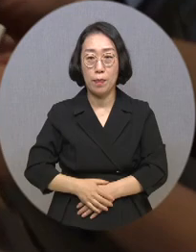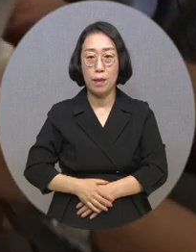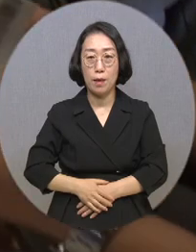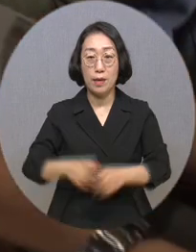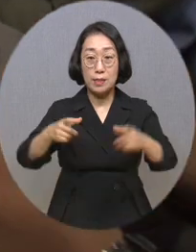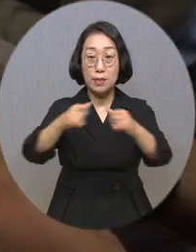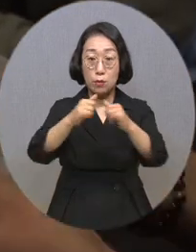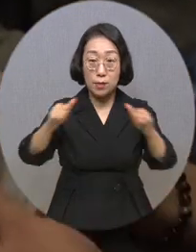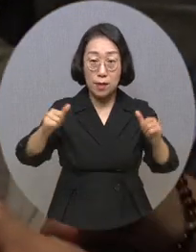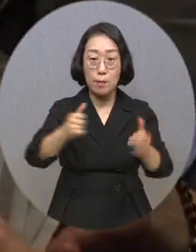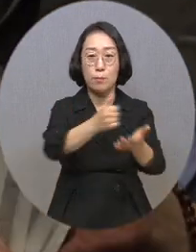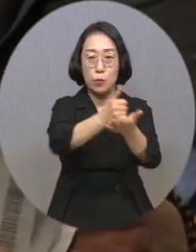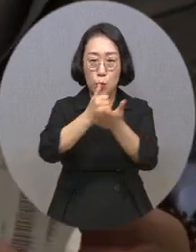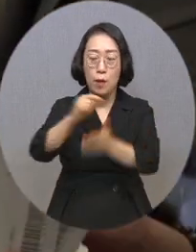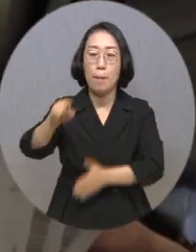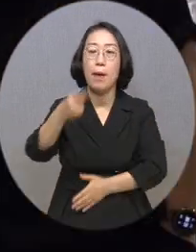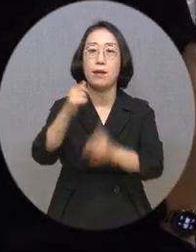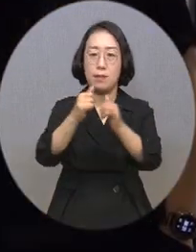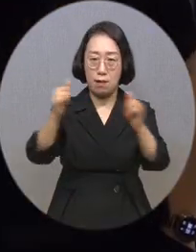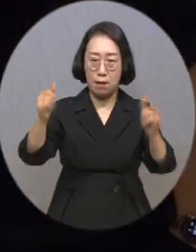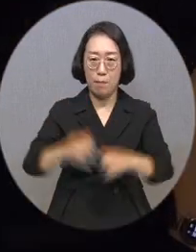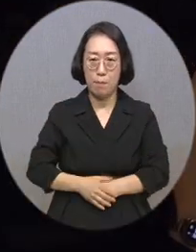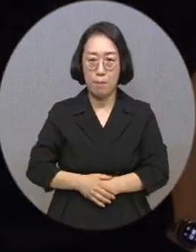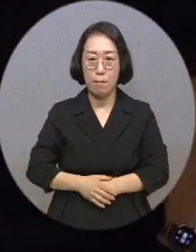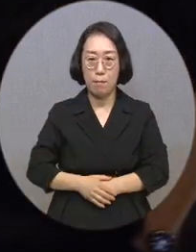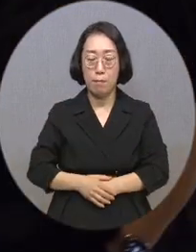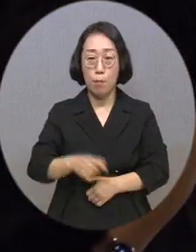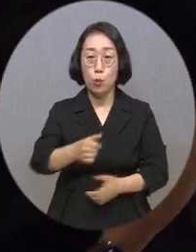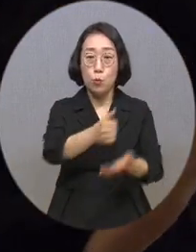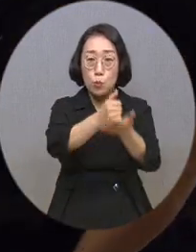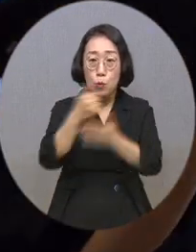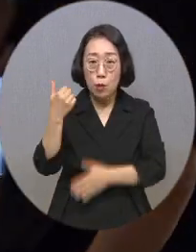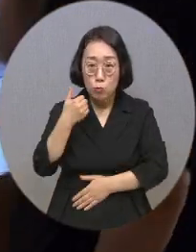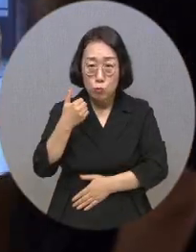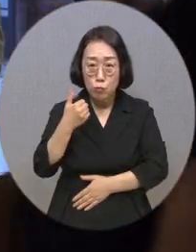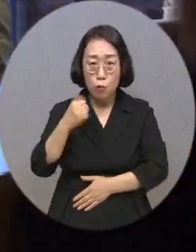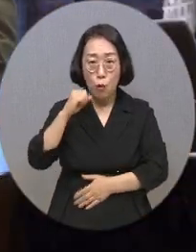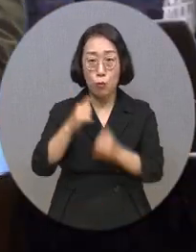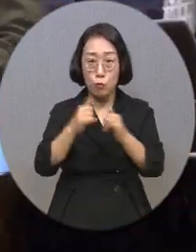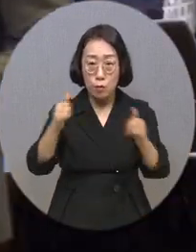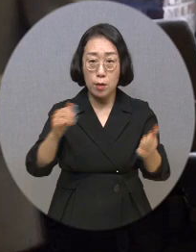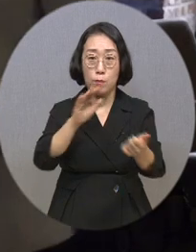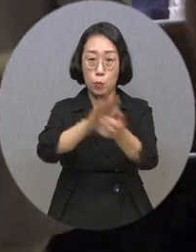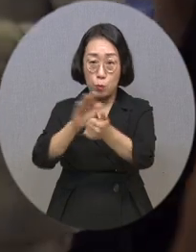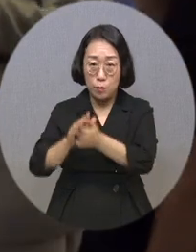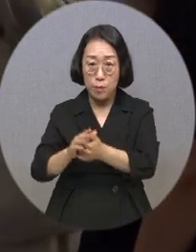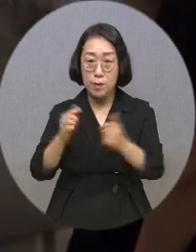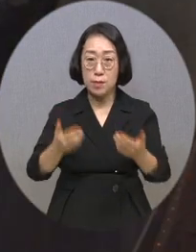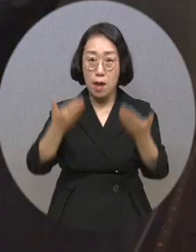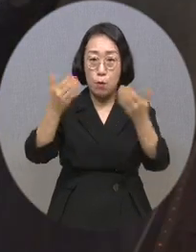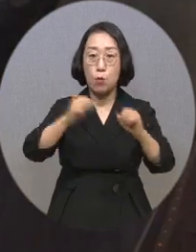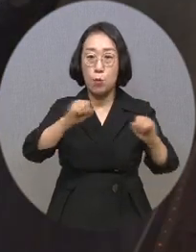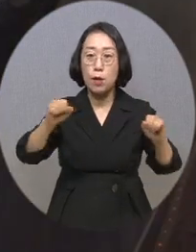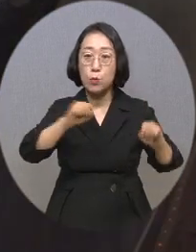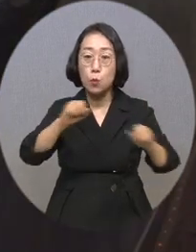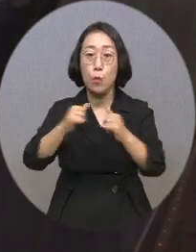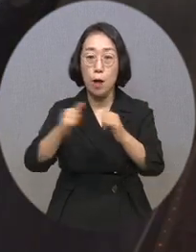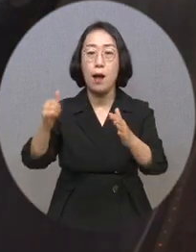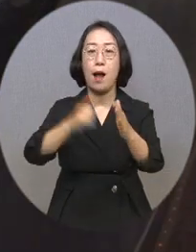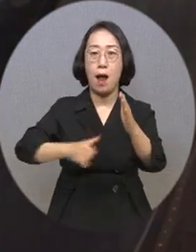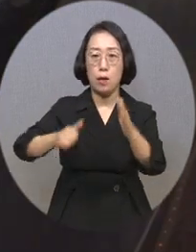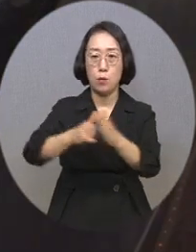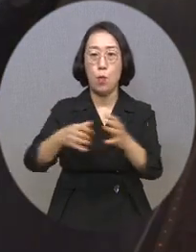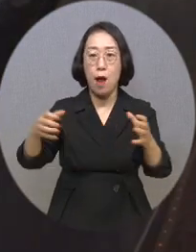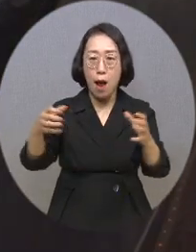명이 초대되었습니다. 의정부 CGV는 어려운 이웃을 묵묵히 지원하는 자원활동가와 그 가족을